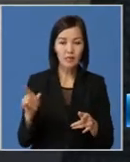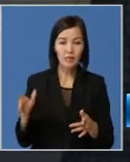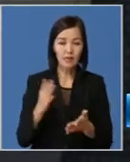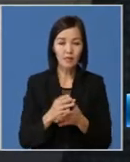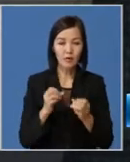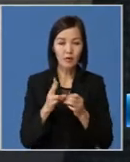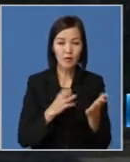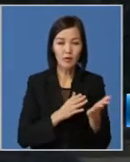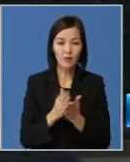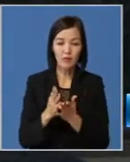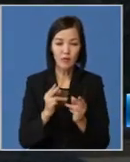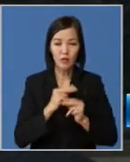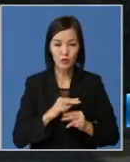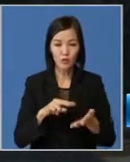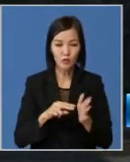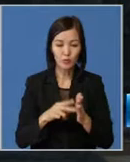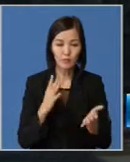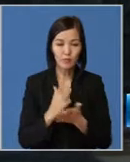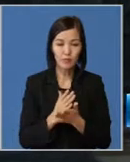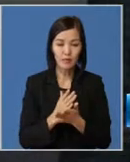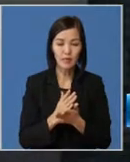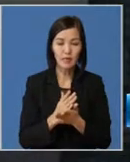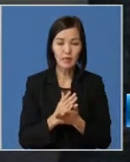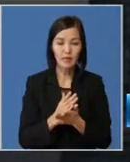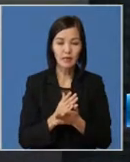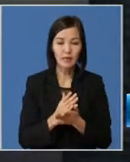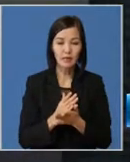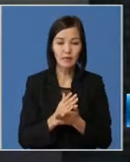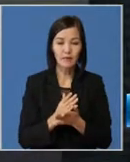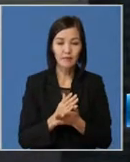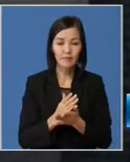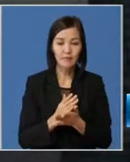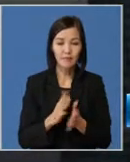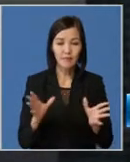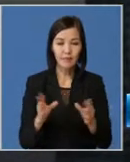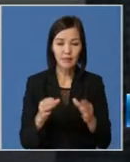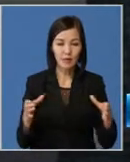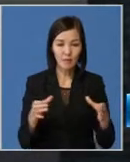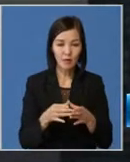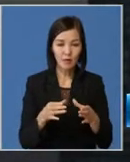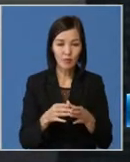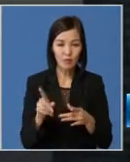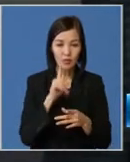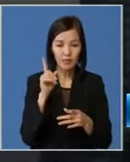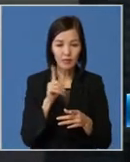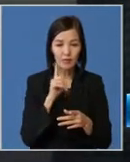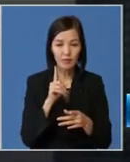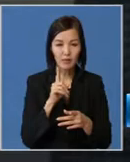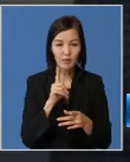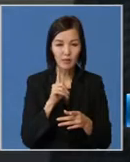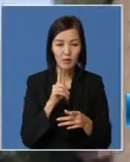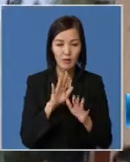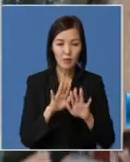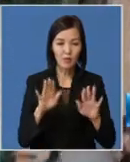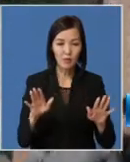12 бағытта өзінің бір жұмыс жоспарын құрған бұл зиялы қауыммен, имамдар қауымдастығымен және мына жастармен өзіміздің